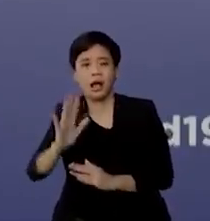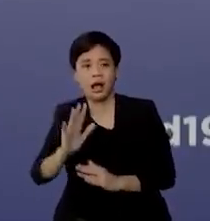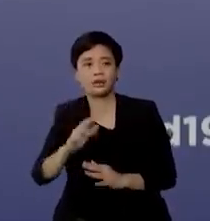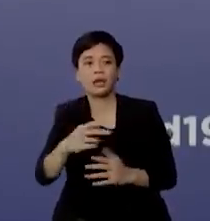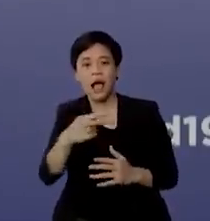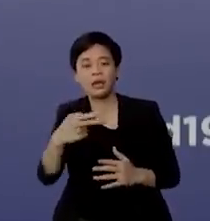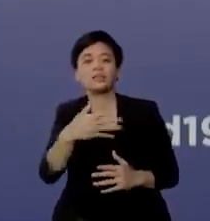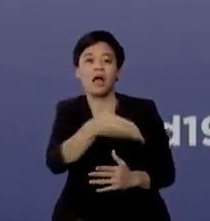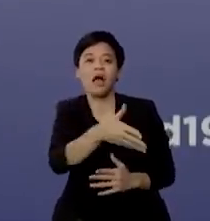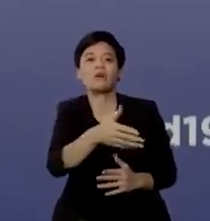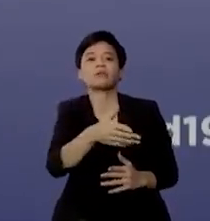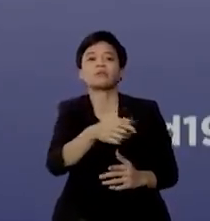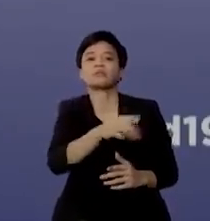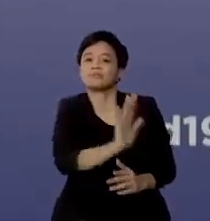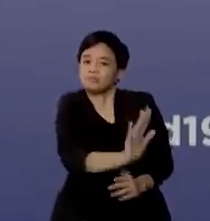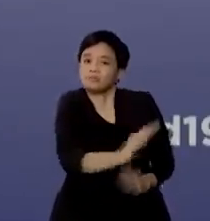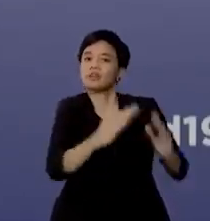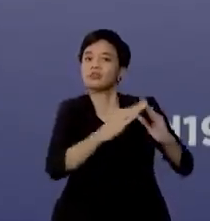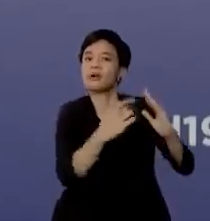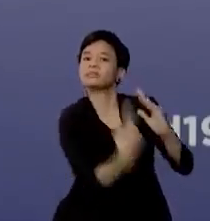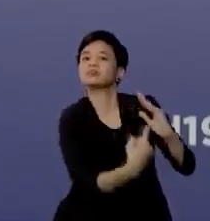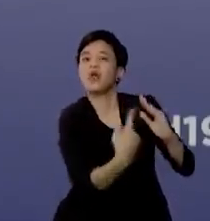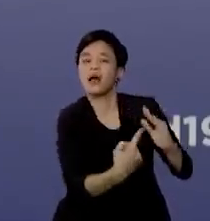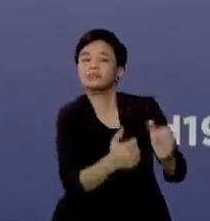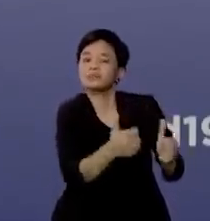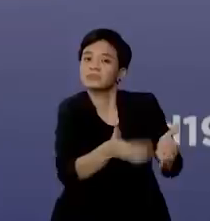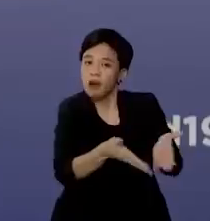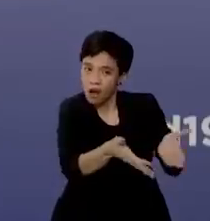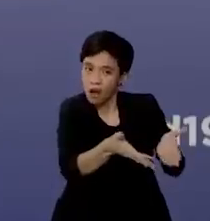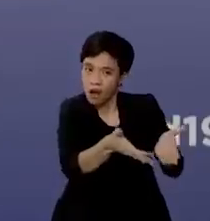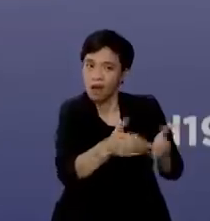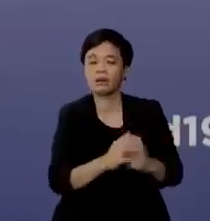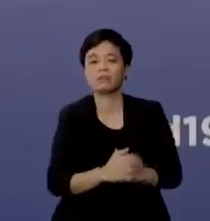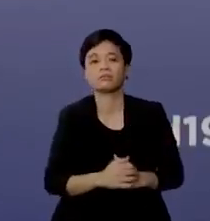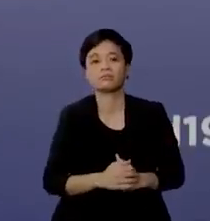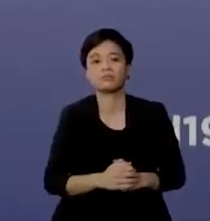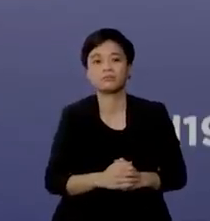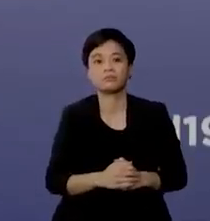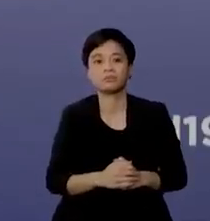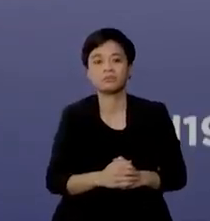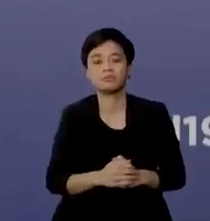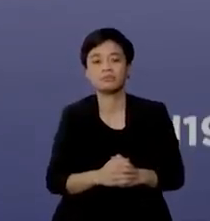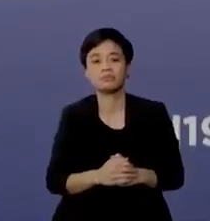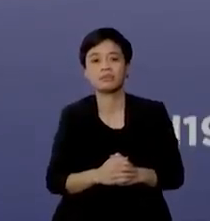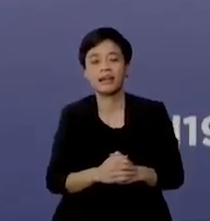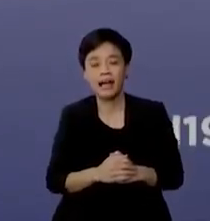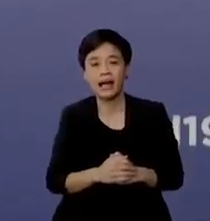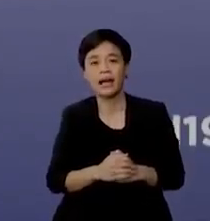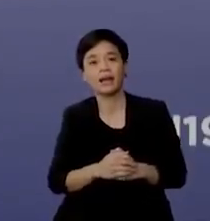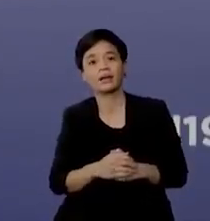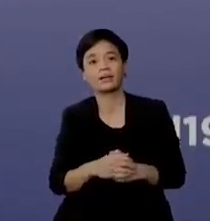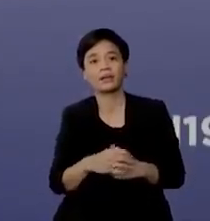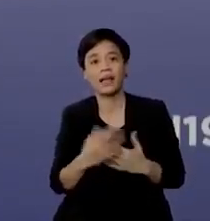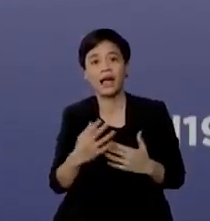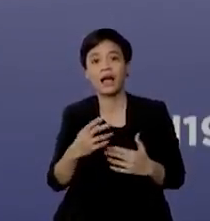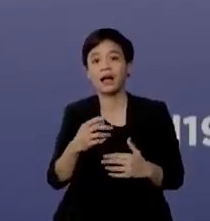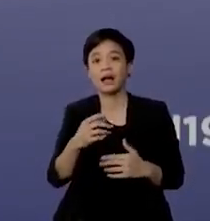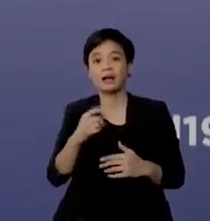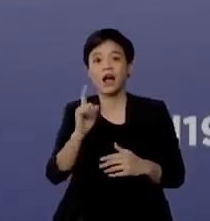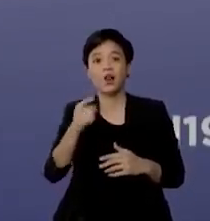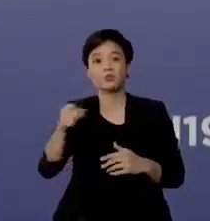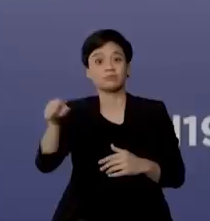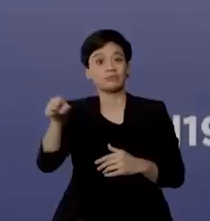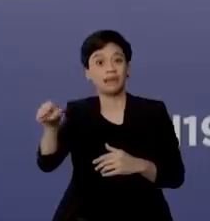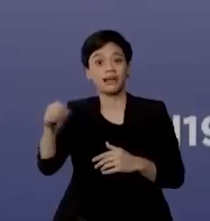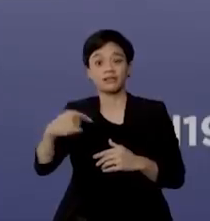kegiatan isolasi secara mandiri di rumah masing-masing inilah yang kemudian bisa kita lihat bahwa kapasitas tempat